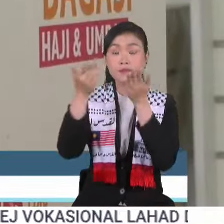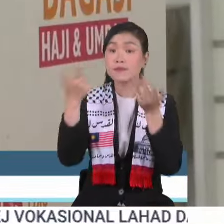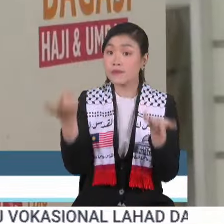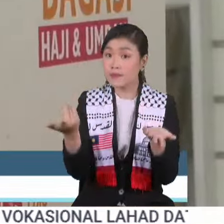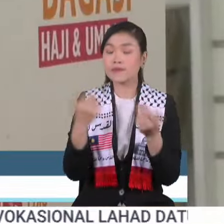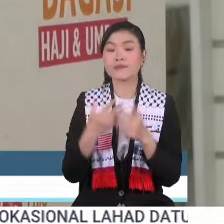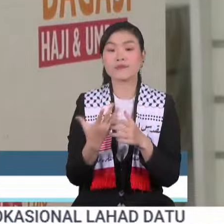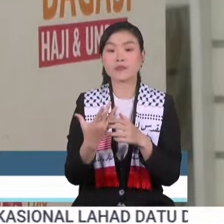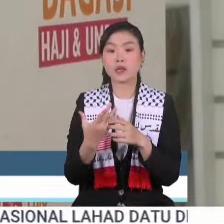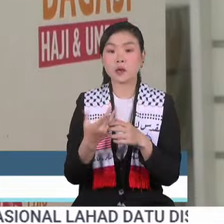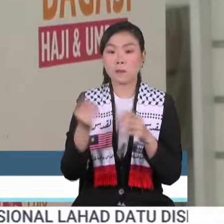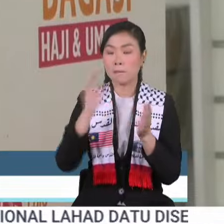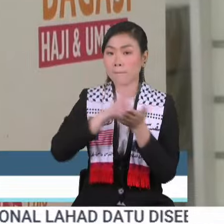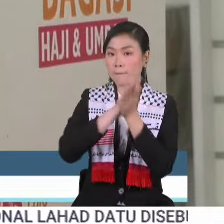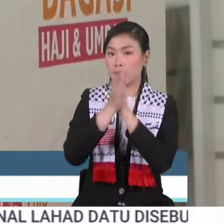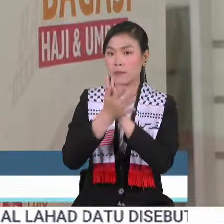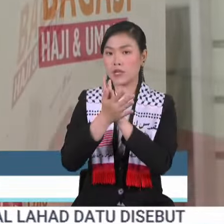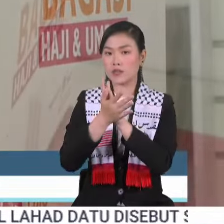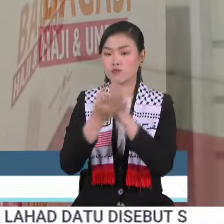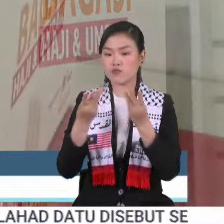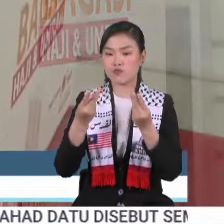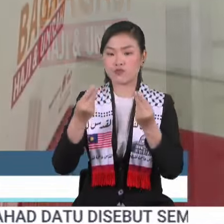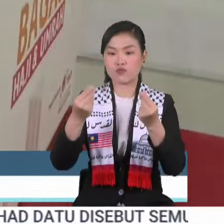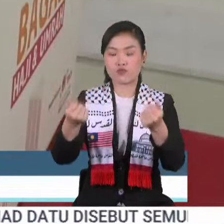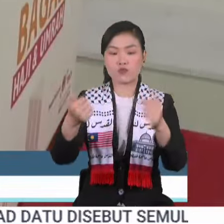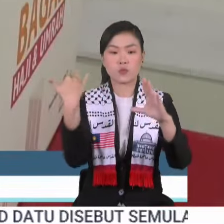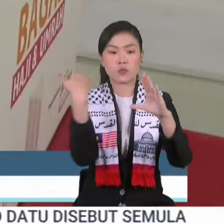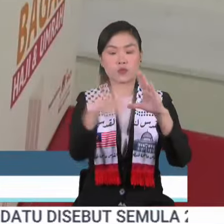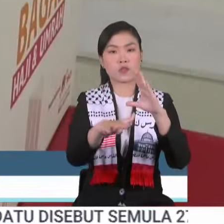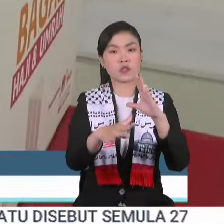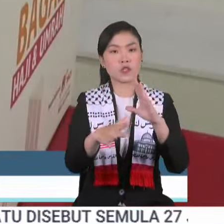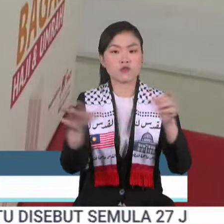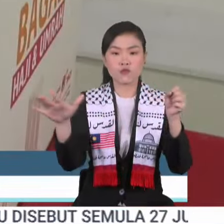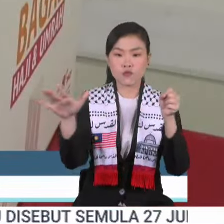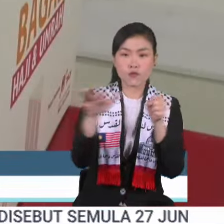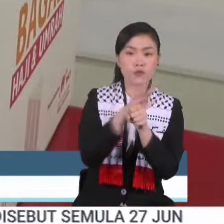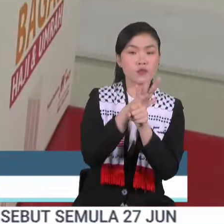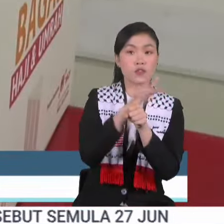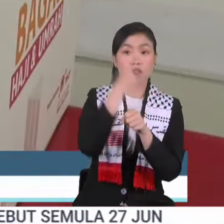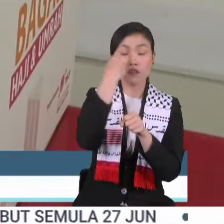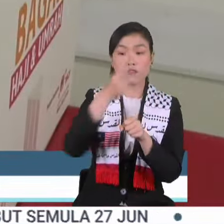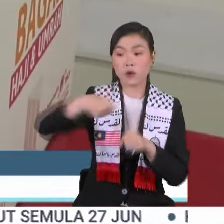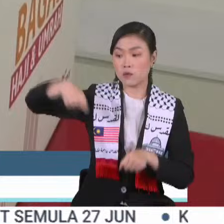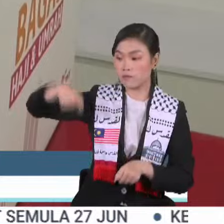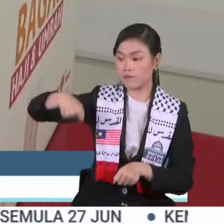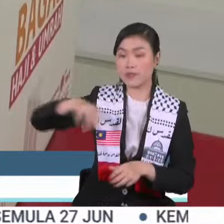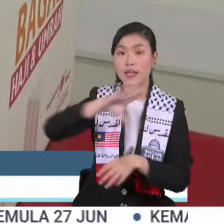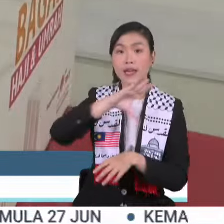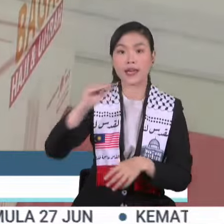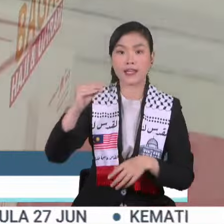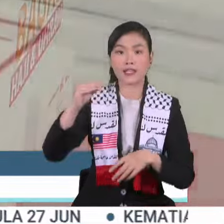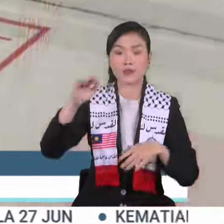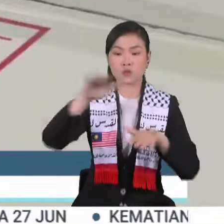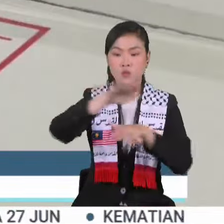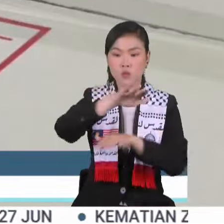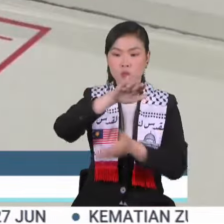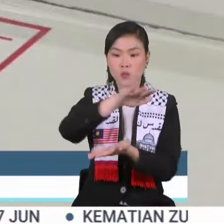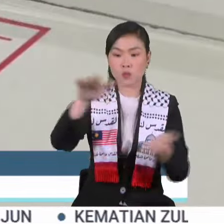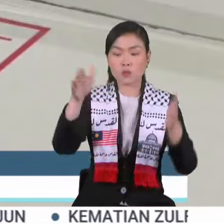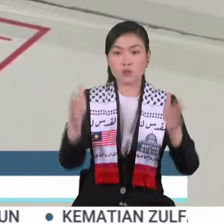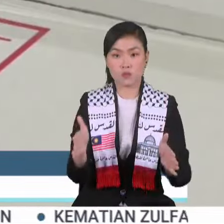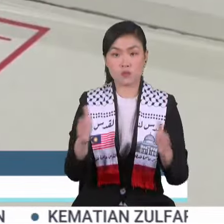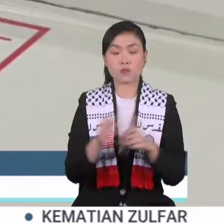juga menjadi penyelesaian penghantaran yang komprehensif untuk bagasi dan kotak dalam memudahkan